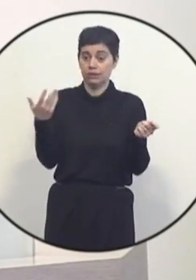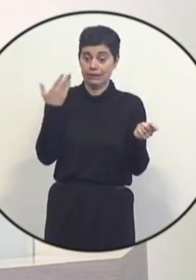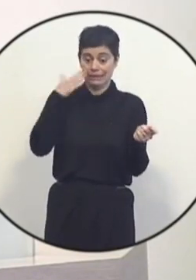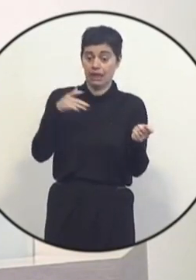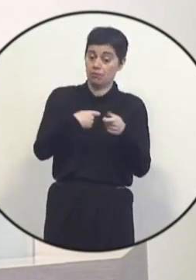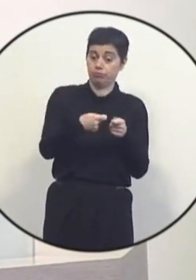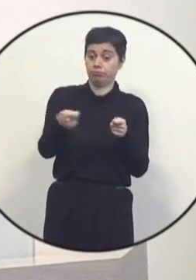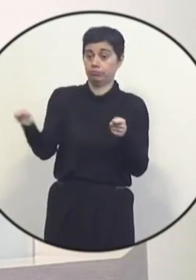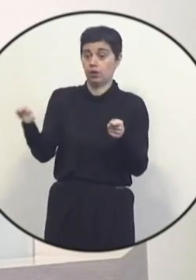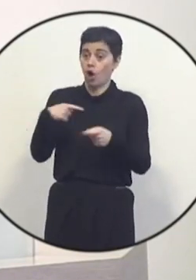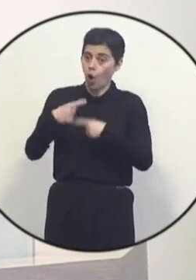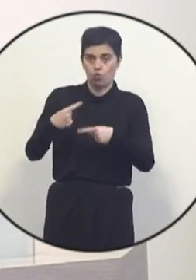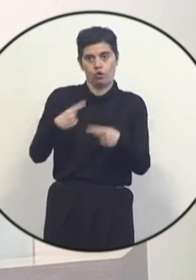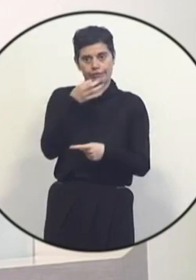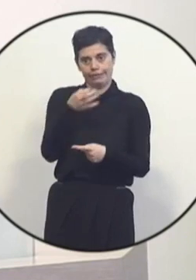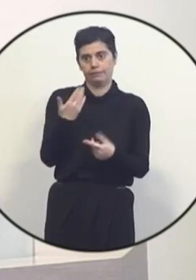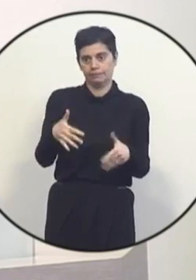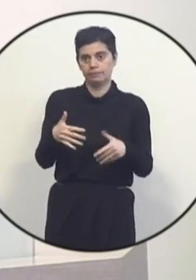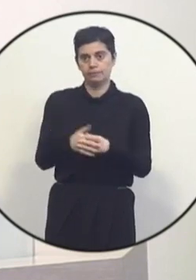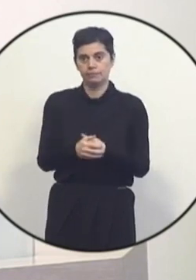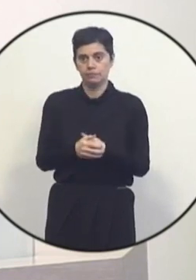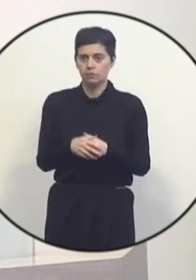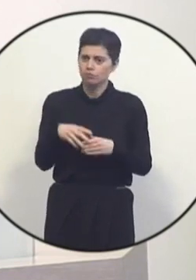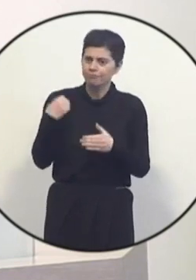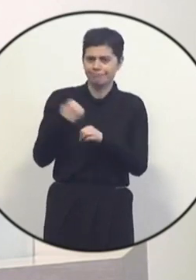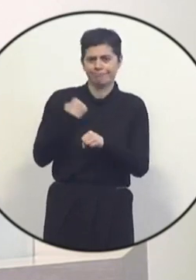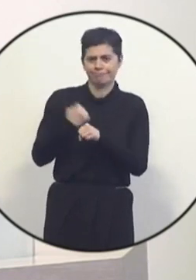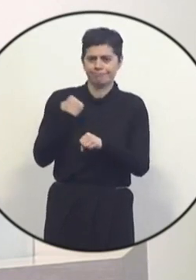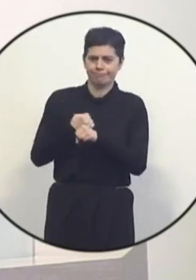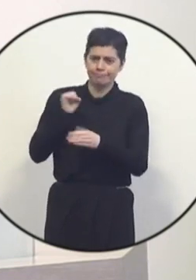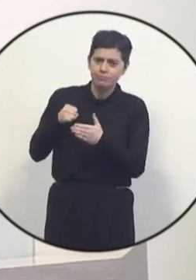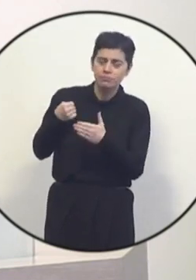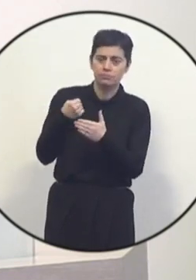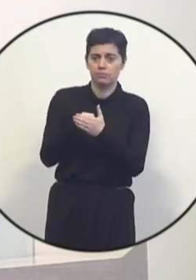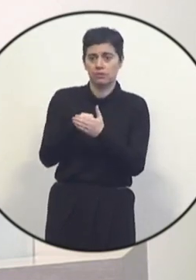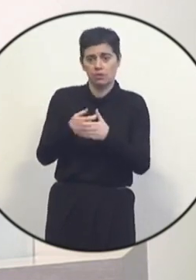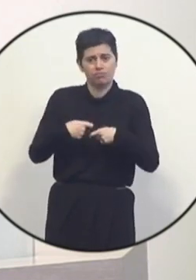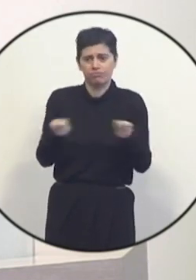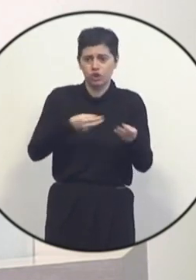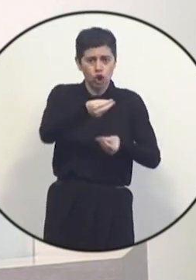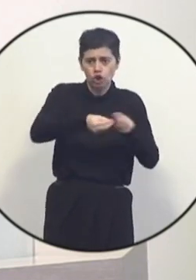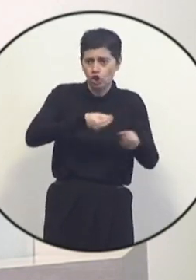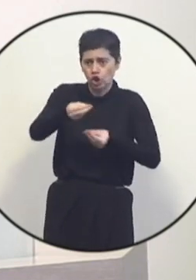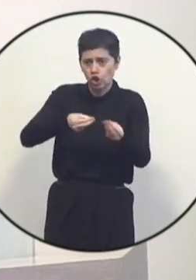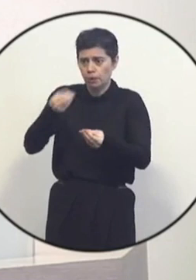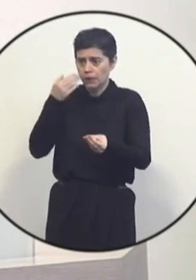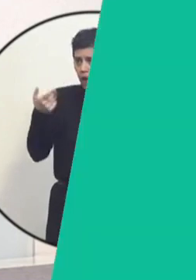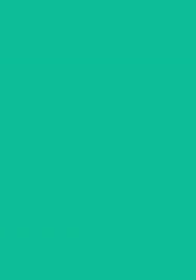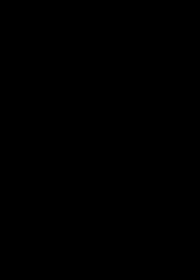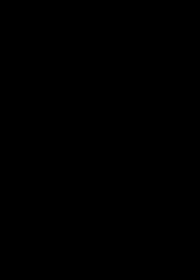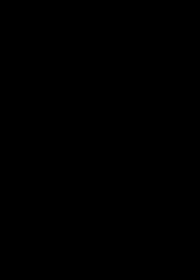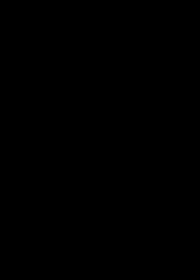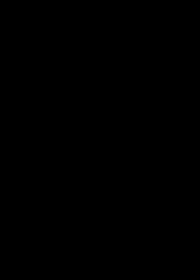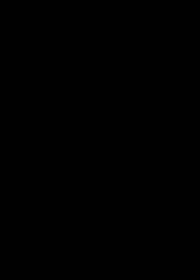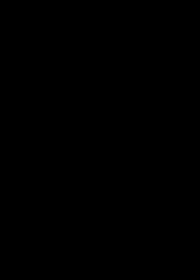et nous travaillons sans relâche à optimiser leur distribution partout où des dysfonctionnements ont pu intervenir